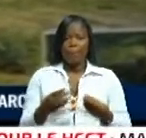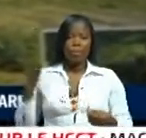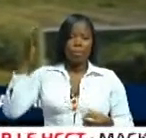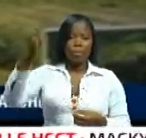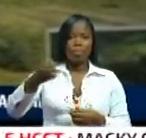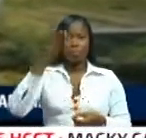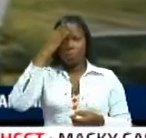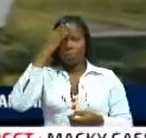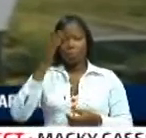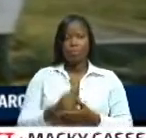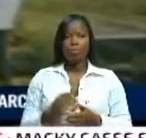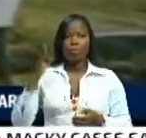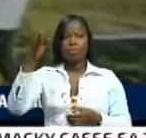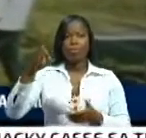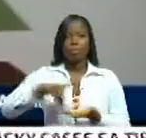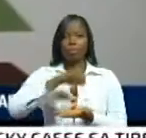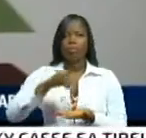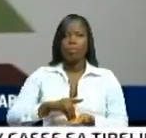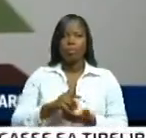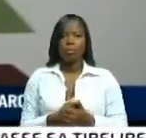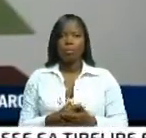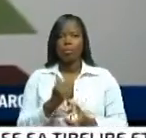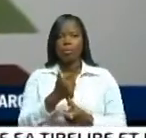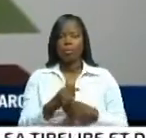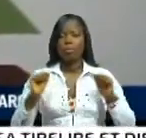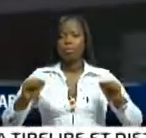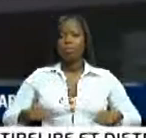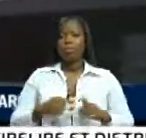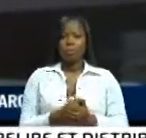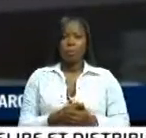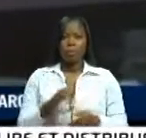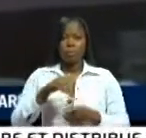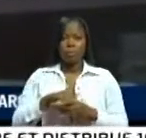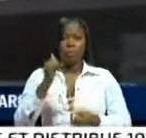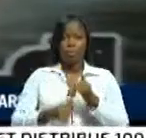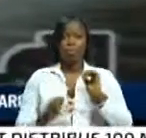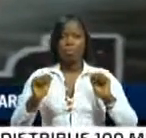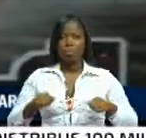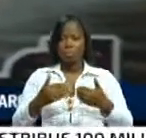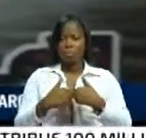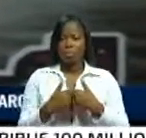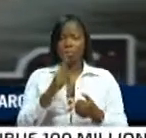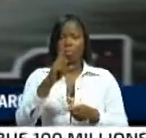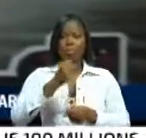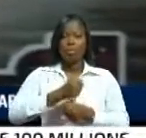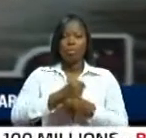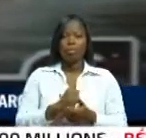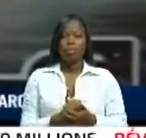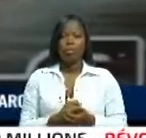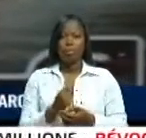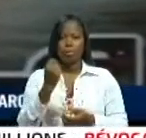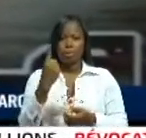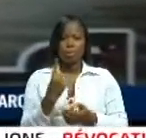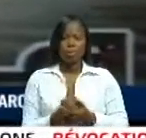prenant donc nos futurs diplômés de lycéennes donc des compétences afin qu'ils puissent avoir un métier et nous avons environ 11